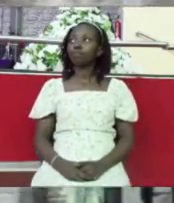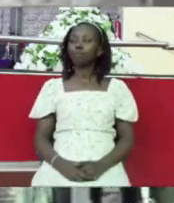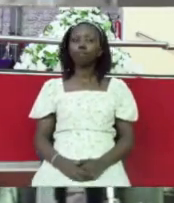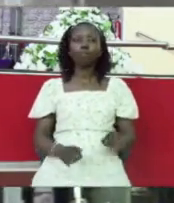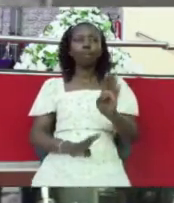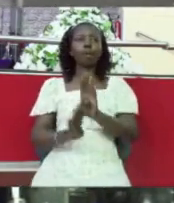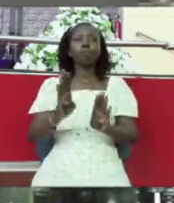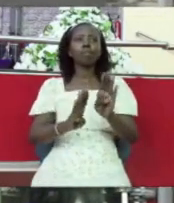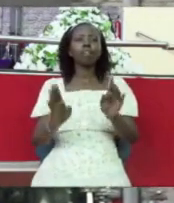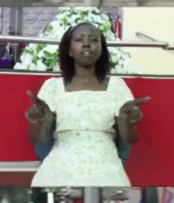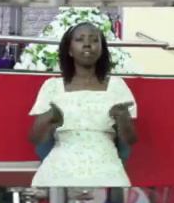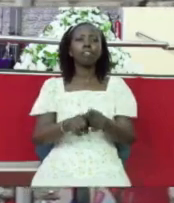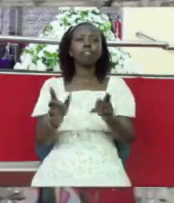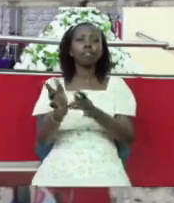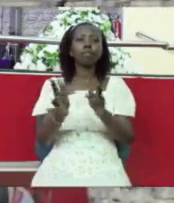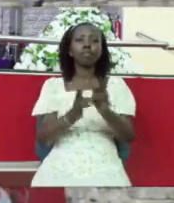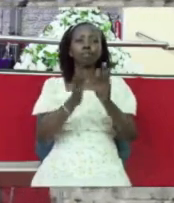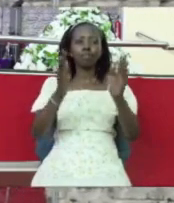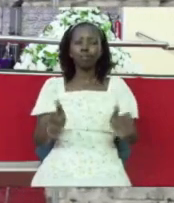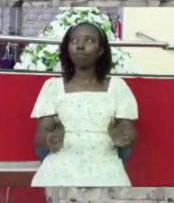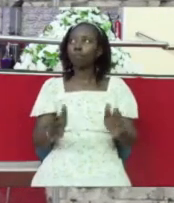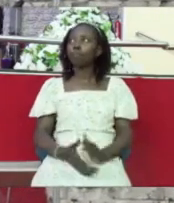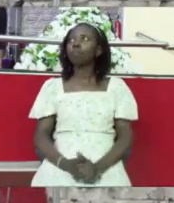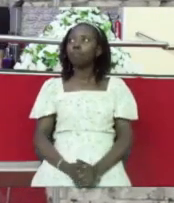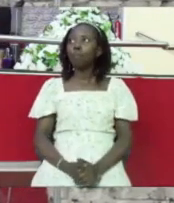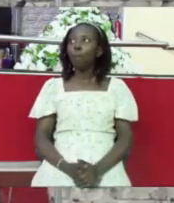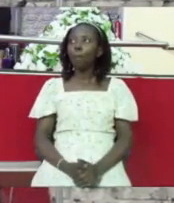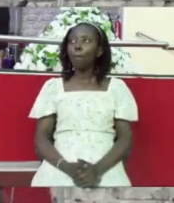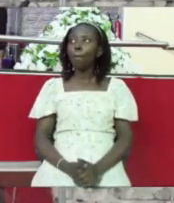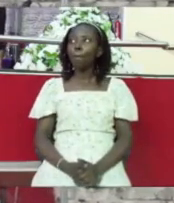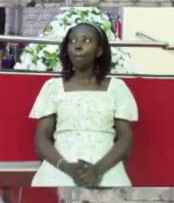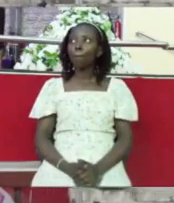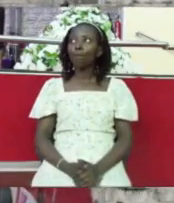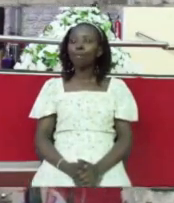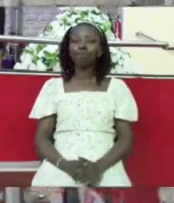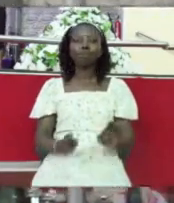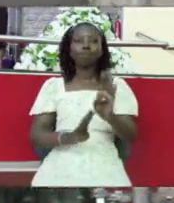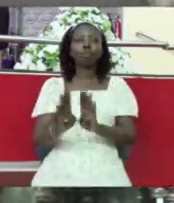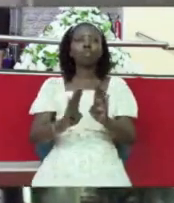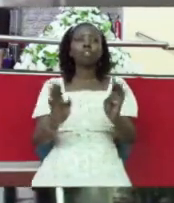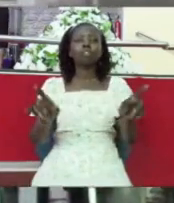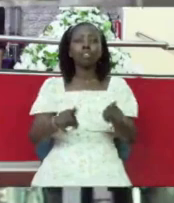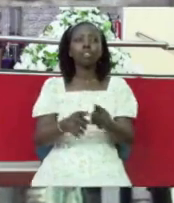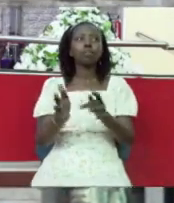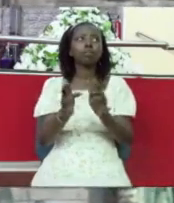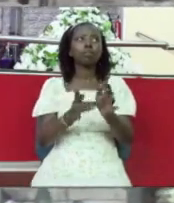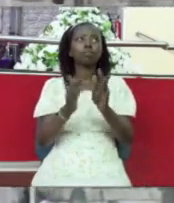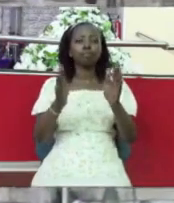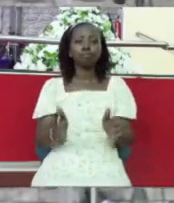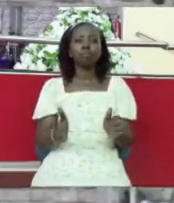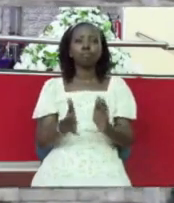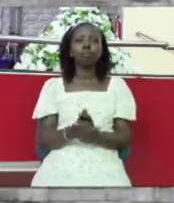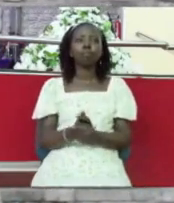behave like a Christian. Ukaweza katika maisha haya ukaweza kutembea kama Mkristo. Behaving like a Christian kutembea kama